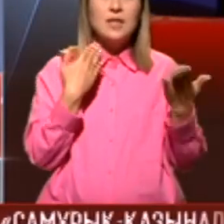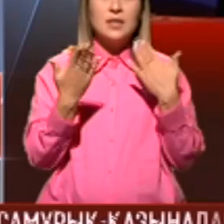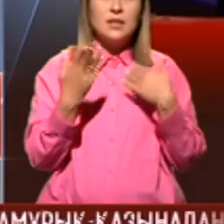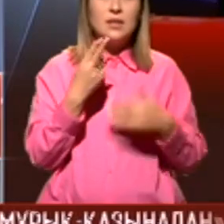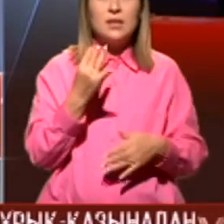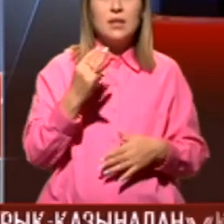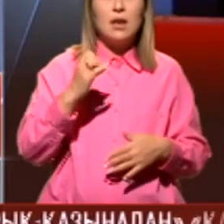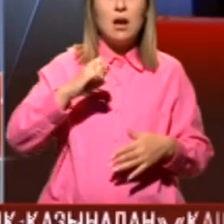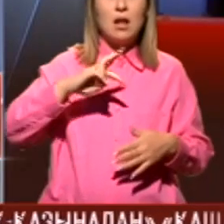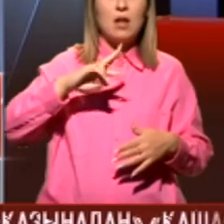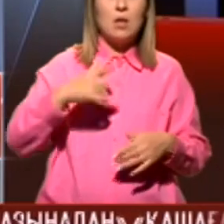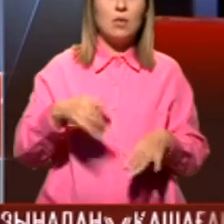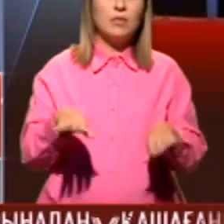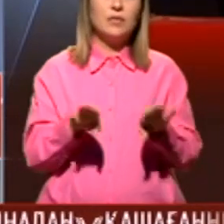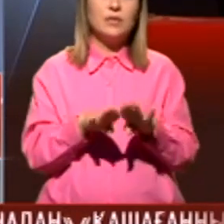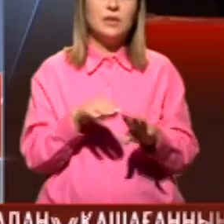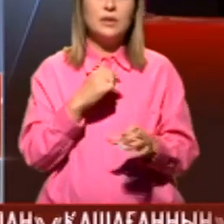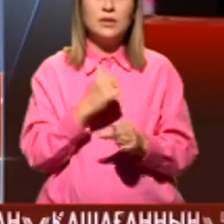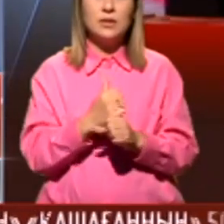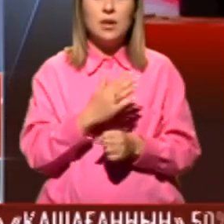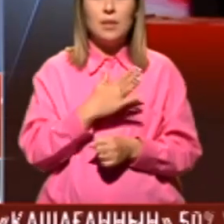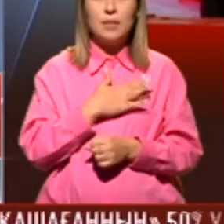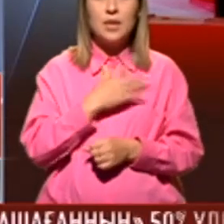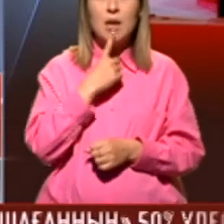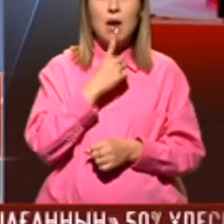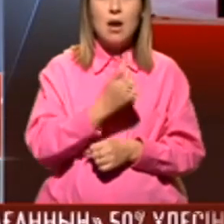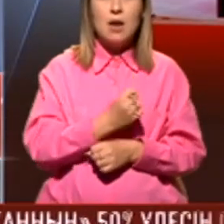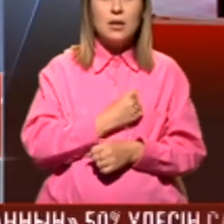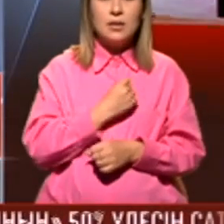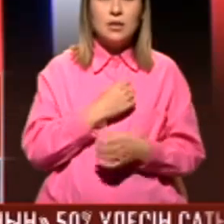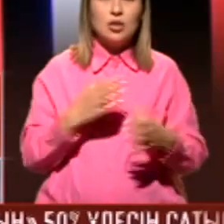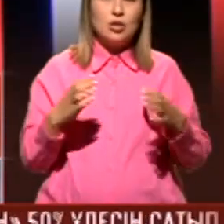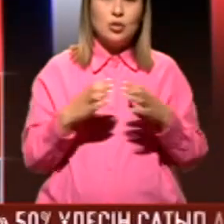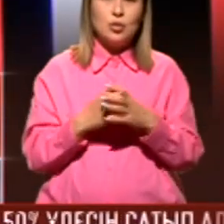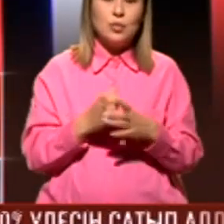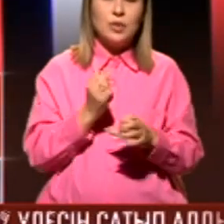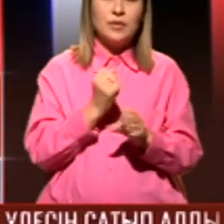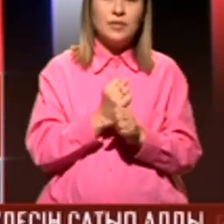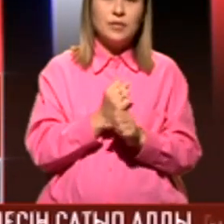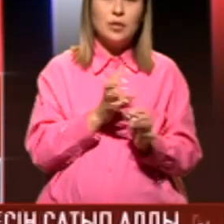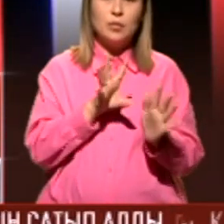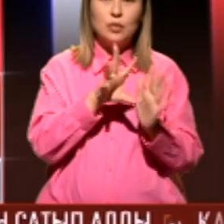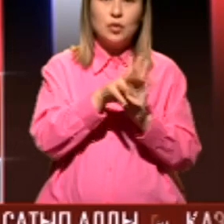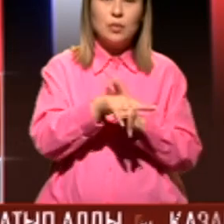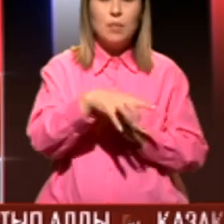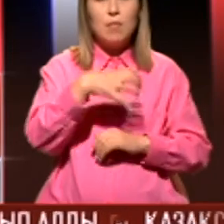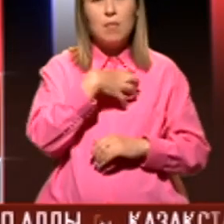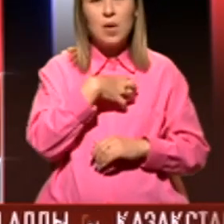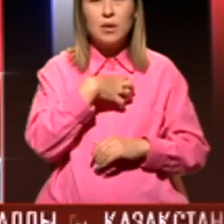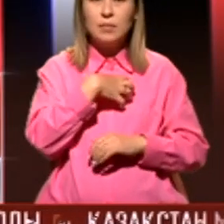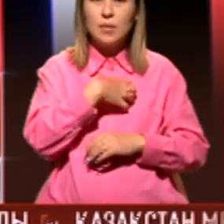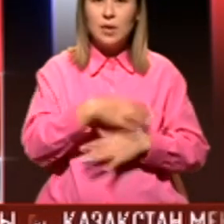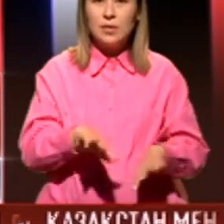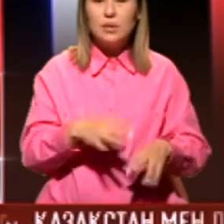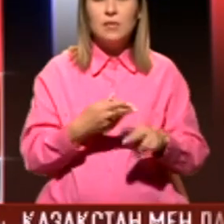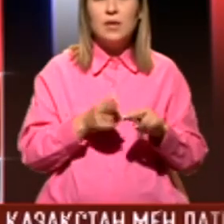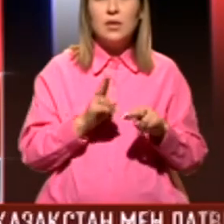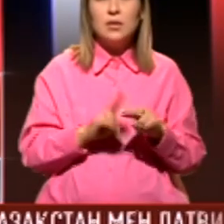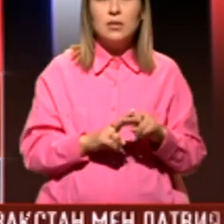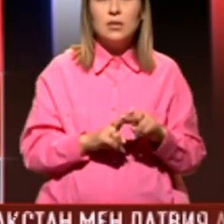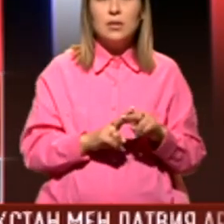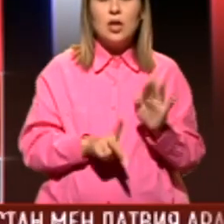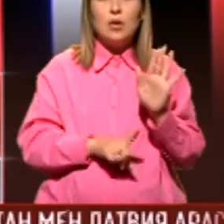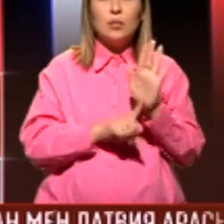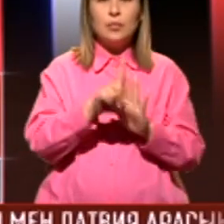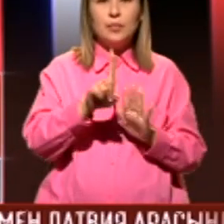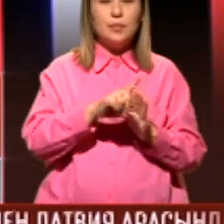ұсынамыз. Осылай бола тұра біздің бір әскери құрылымдарға, әскери ұйымдарға мүше болуымыз қаншалықты маңызды? Қажет жоқ шығар. Бұл әубаста негізі бұл